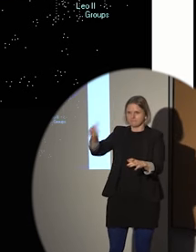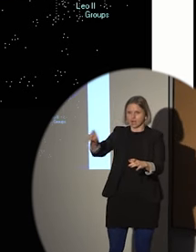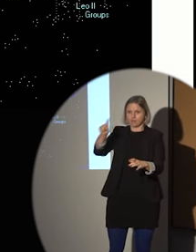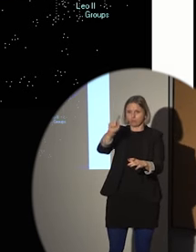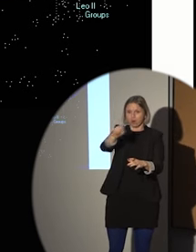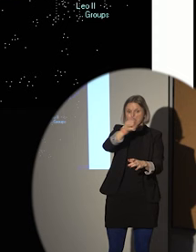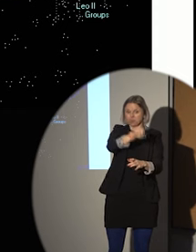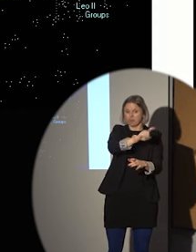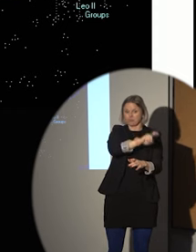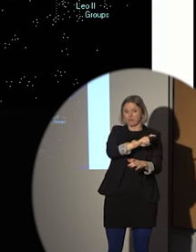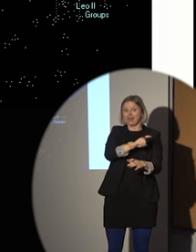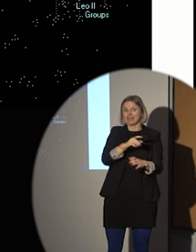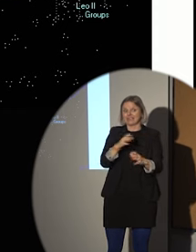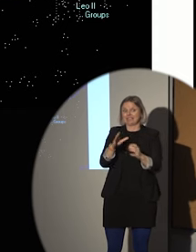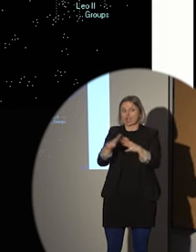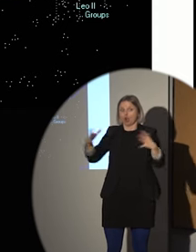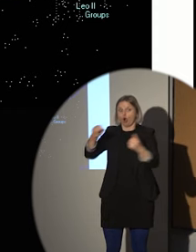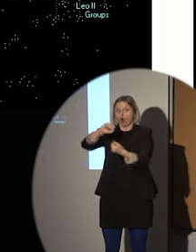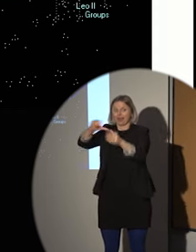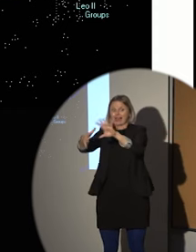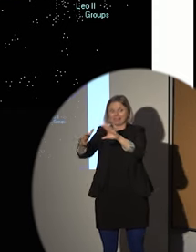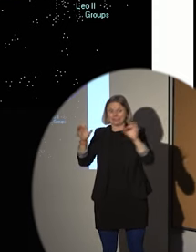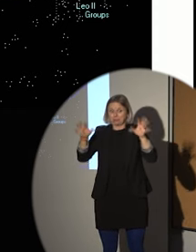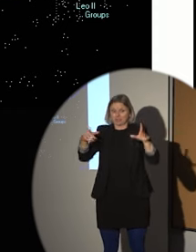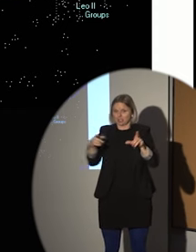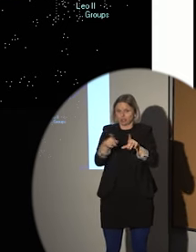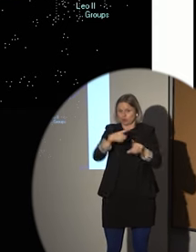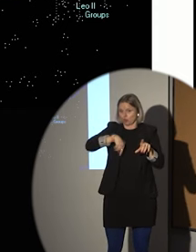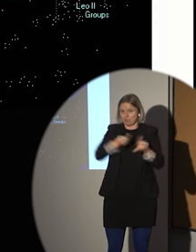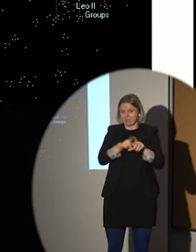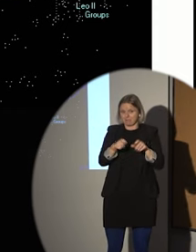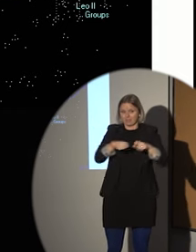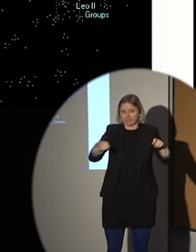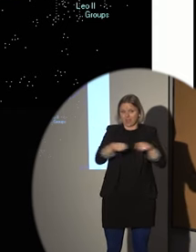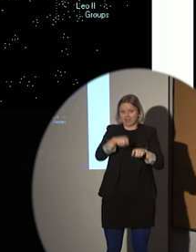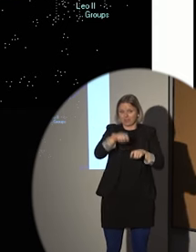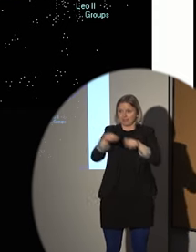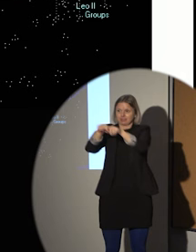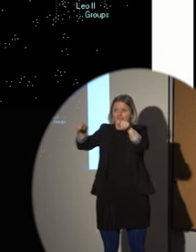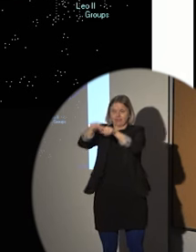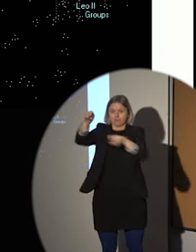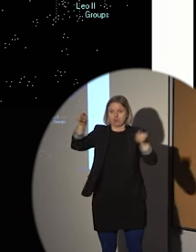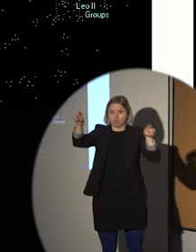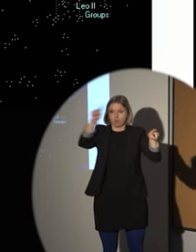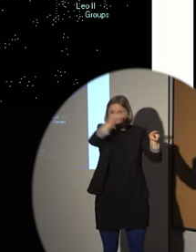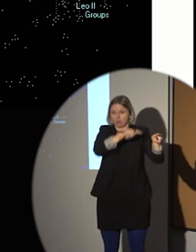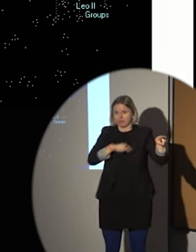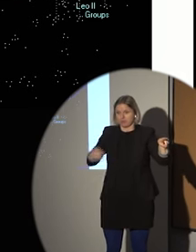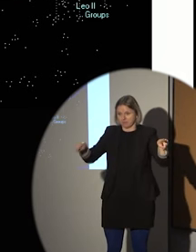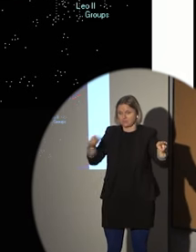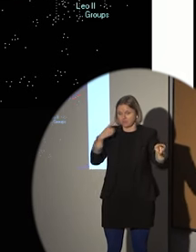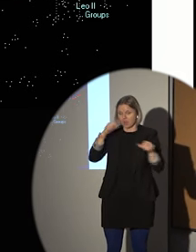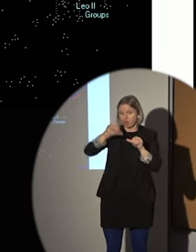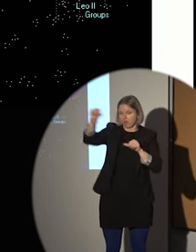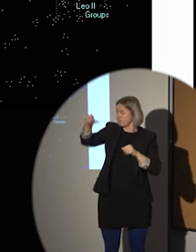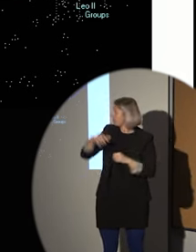galaxies, pas des petites galaxies, des grandes galaxies comme notre Voie lactée. Et vous voyez, on commence à voir des structures se former, et puis